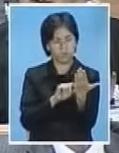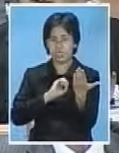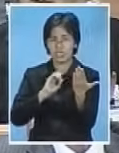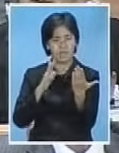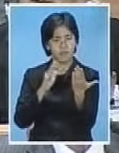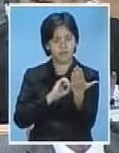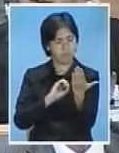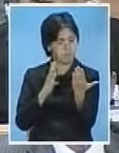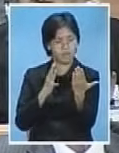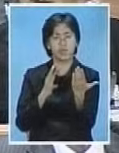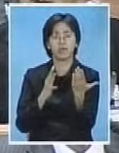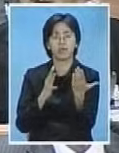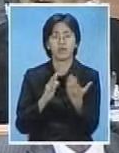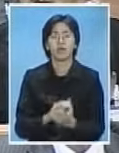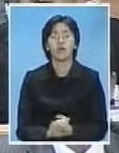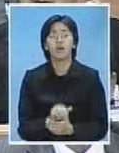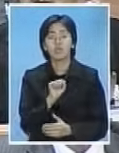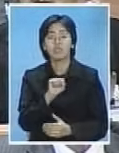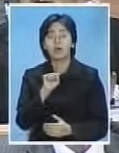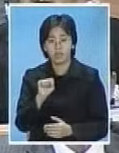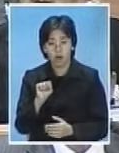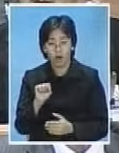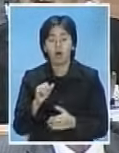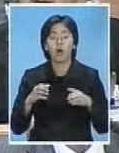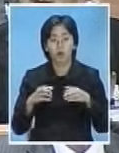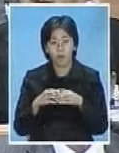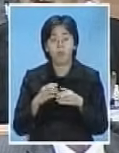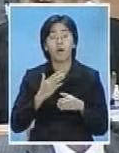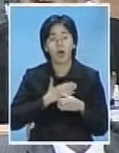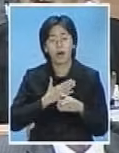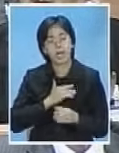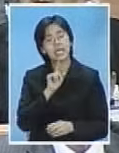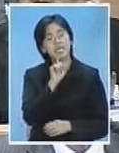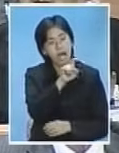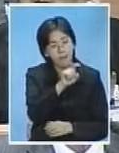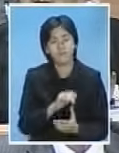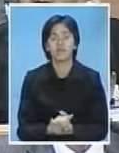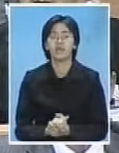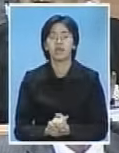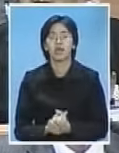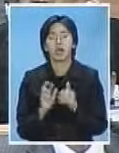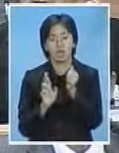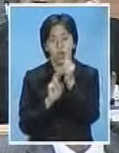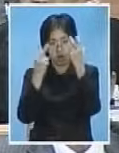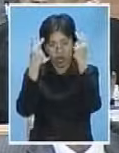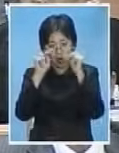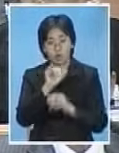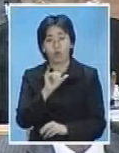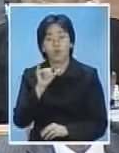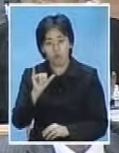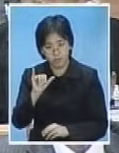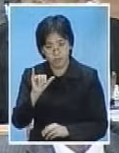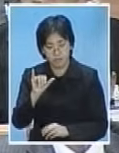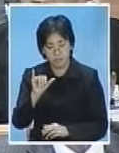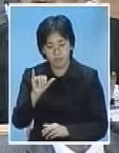นแล้วก็ท่านสสของเราได้สอบถามท่านเจ๊อมิงท่านรองนายกยงยุทธได้กรุณาลุก